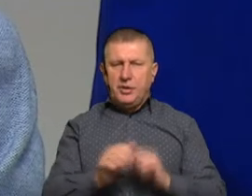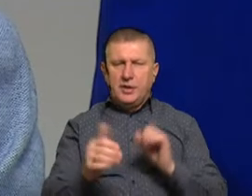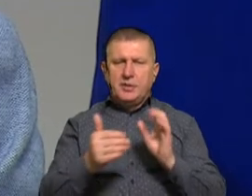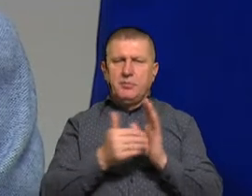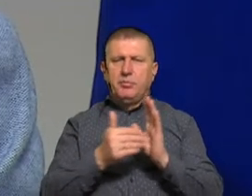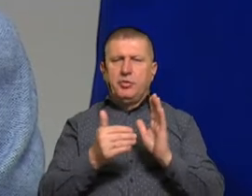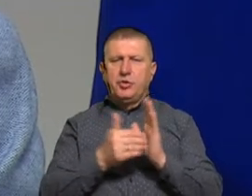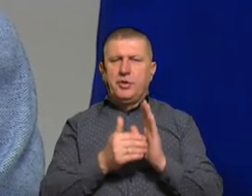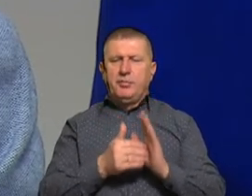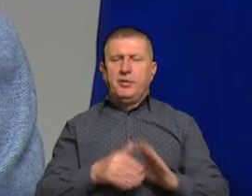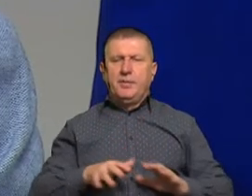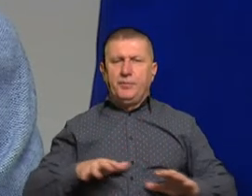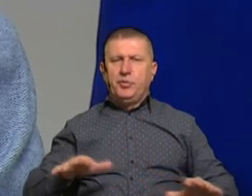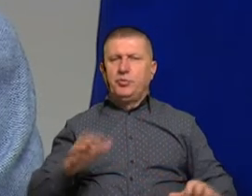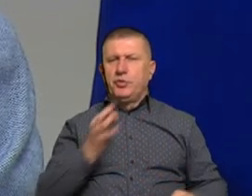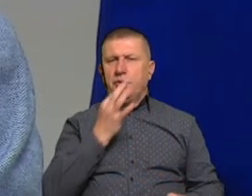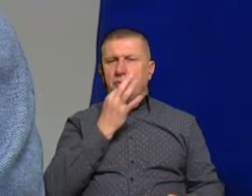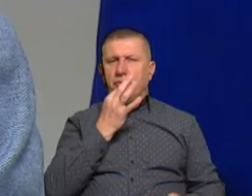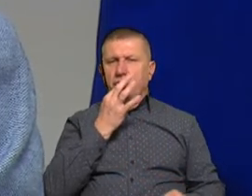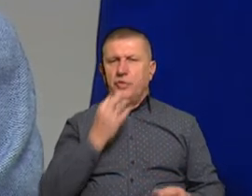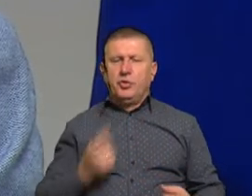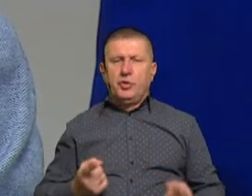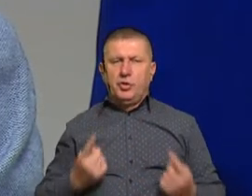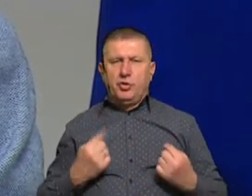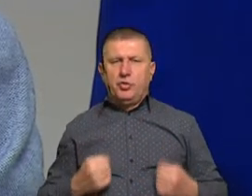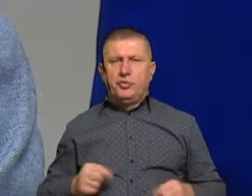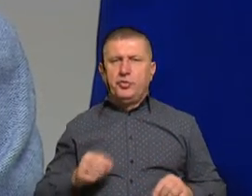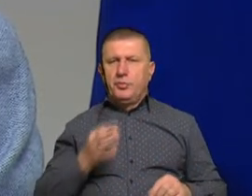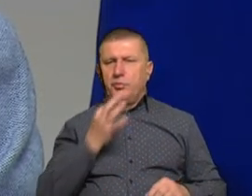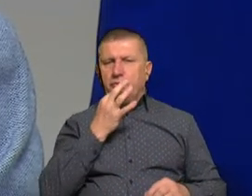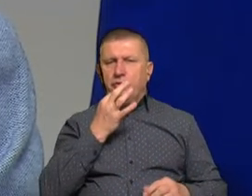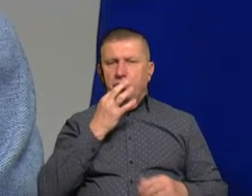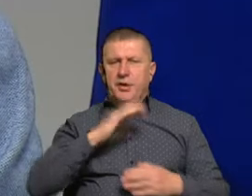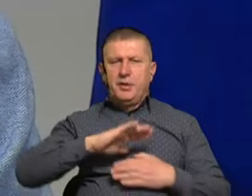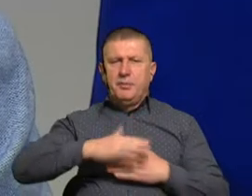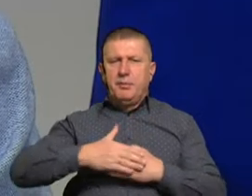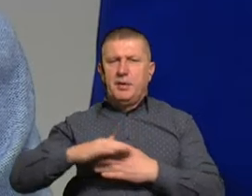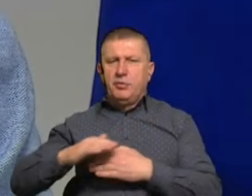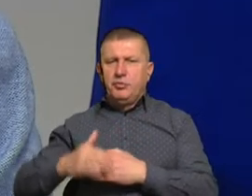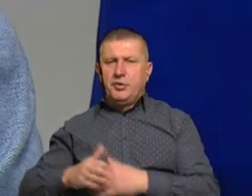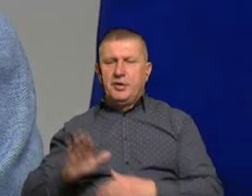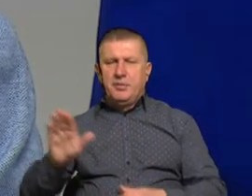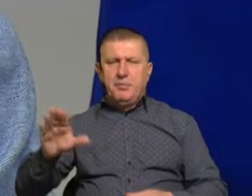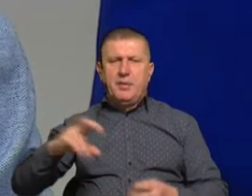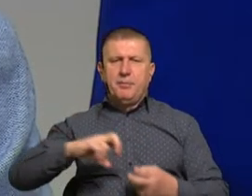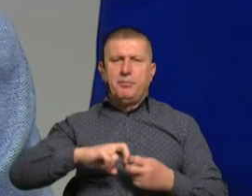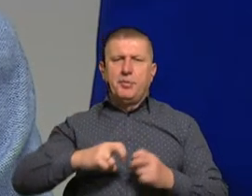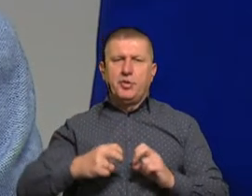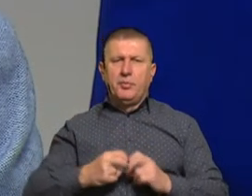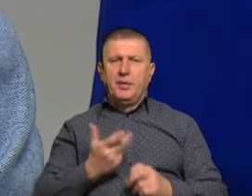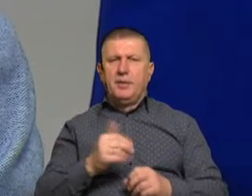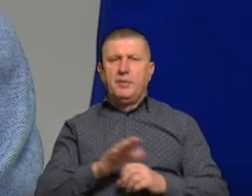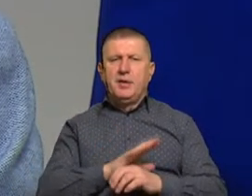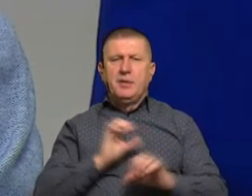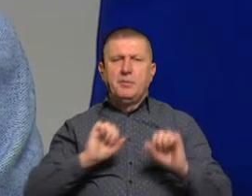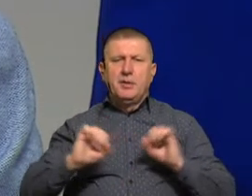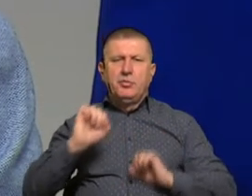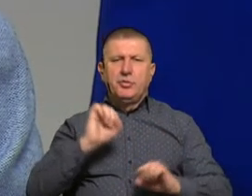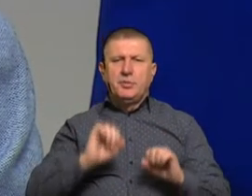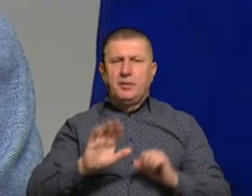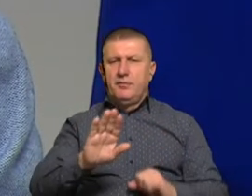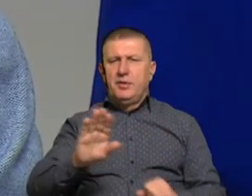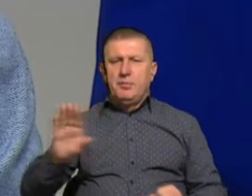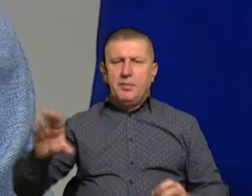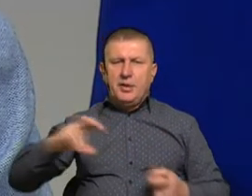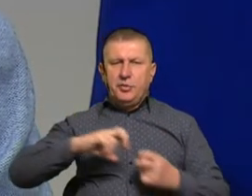dużo i młodych osób, młodych małżeństw boryka się z tym problemem i osoby z niepełnosprawnością borykają się z problemem